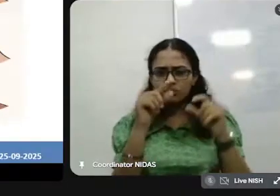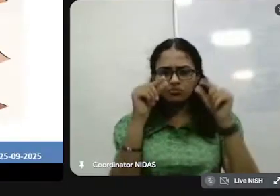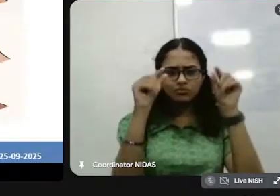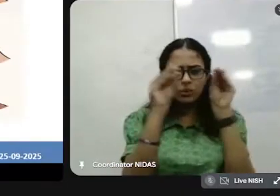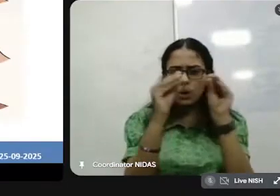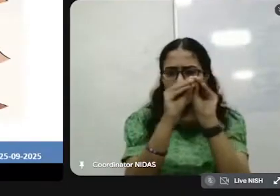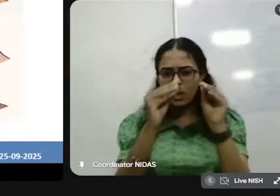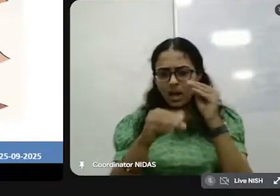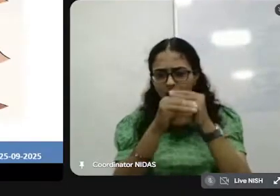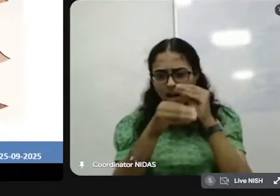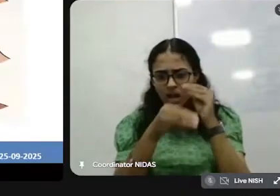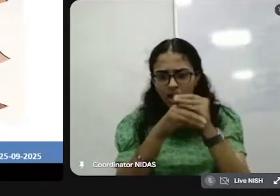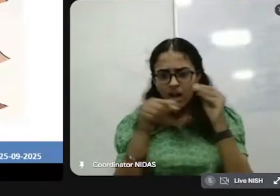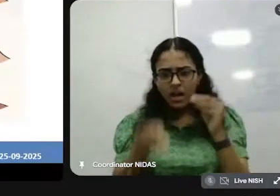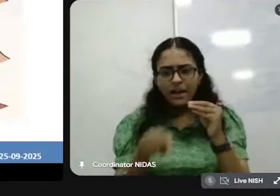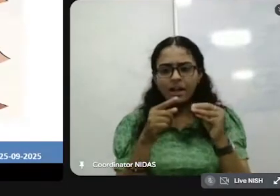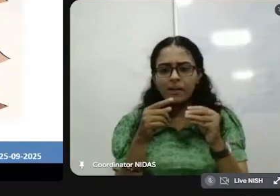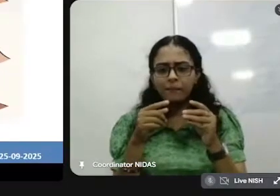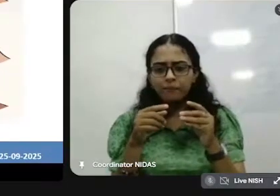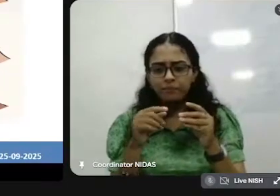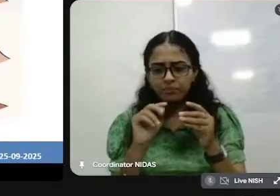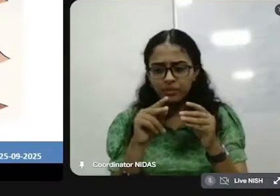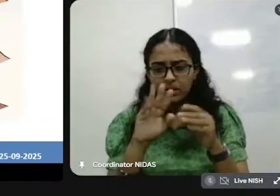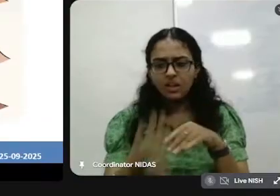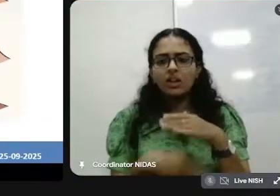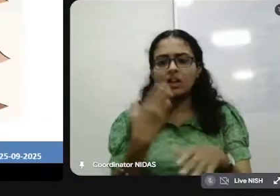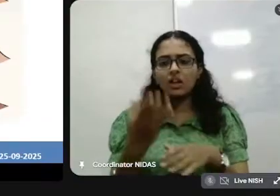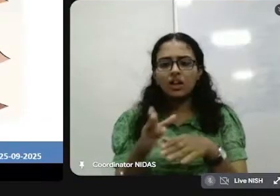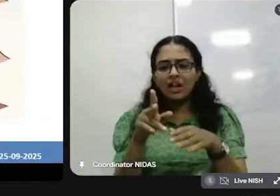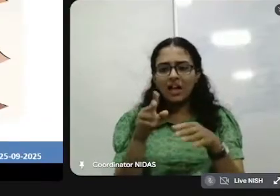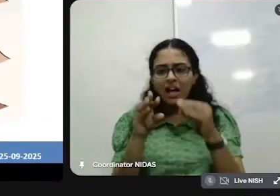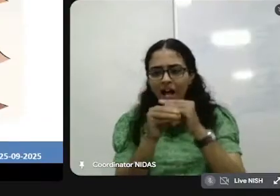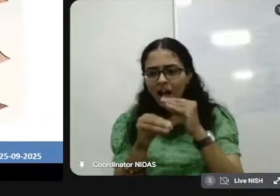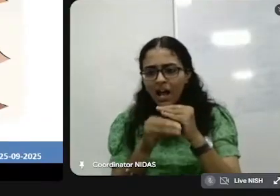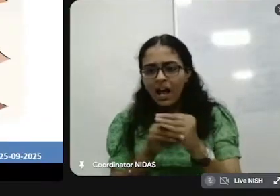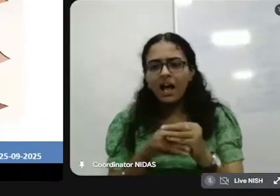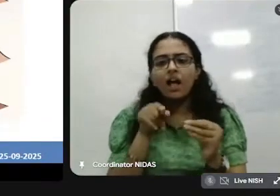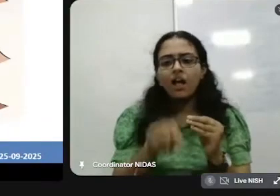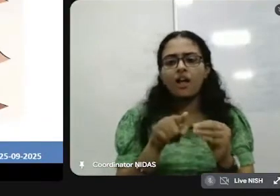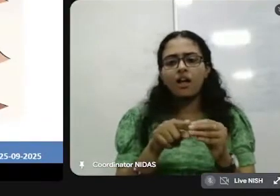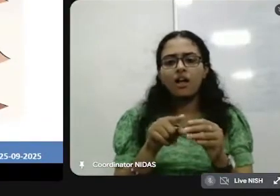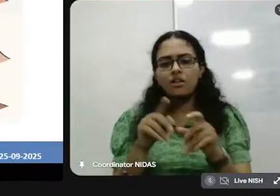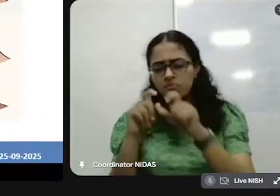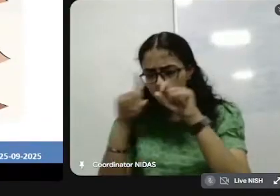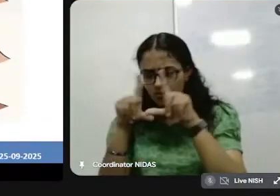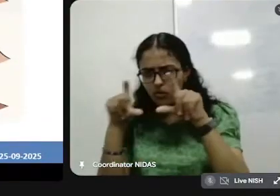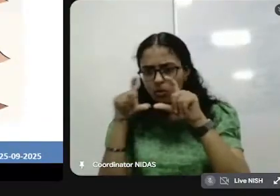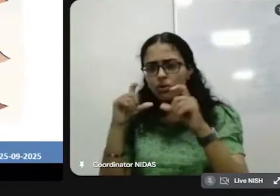വെക്കാനോ അല്ല ഏതെങ്കിലും പടങ്ങൾ വെച്ചിട്ട് ഒരേപോലുള്ള കാർഡ് ഒന്നിച്ച് വെക്കാനുള്ള ആക്ടിവിറ്റീസ് ഒക്കെ നമുക്ക് വീട്ടിൽ